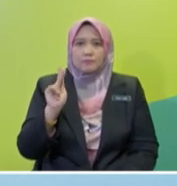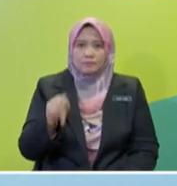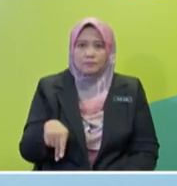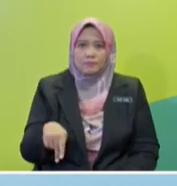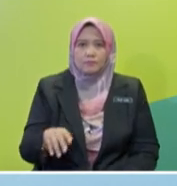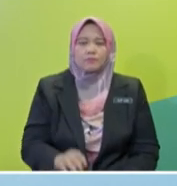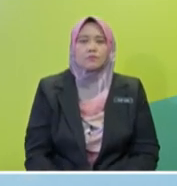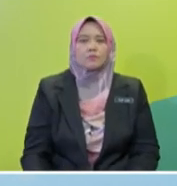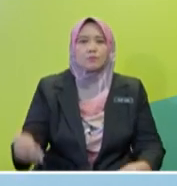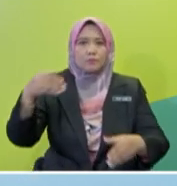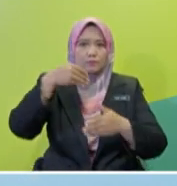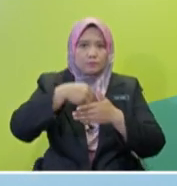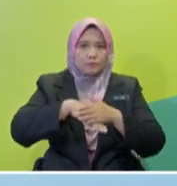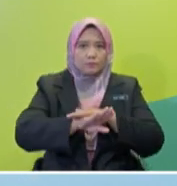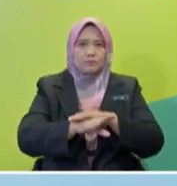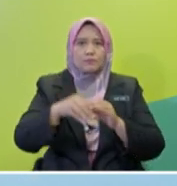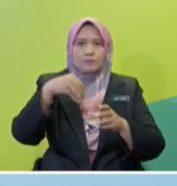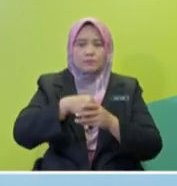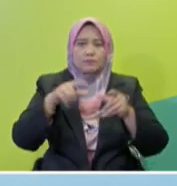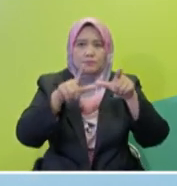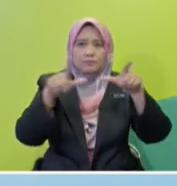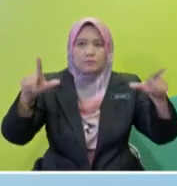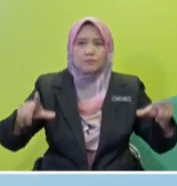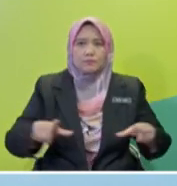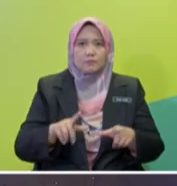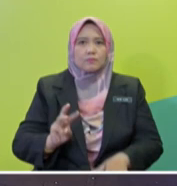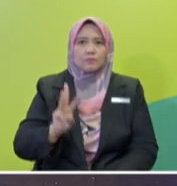kebaikan setelah diberitahu dua